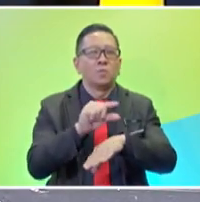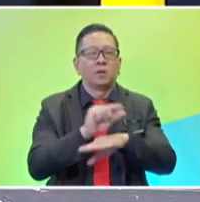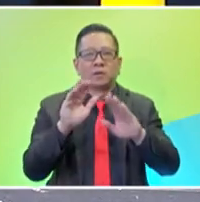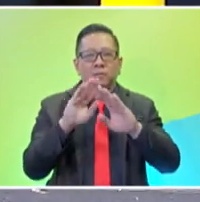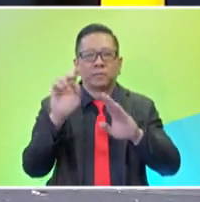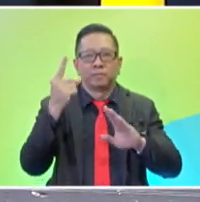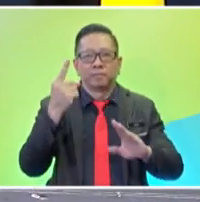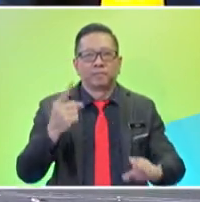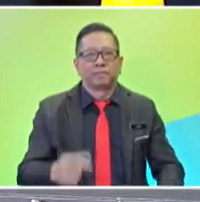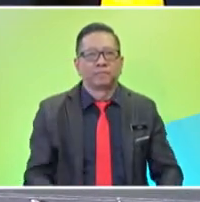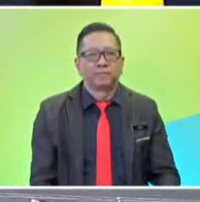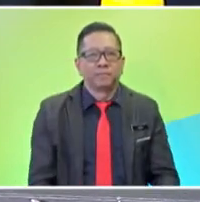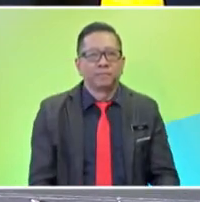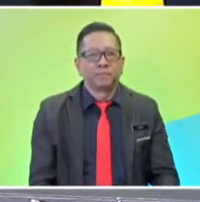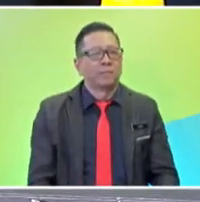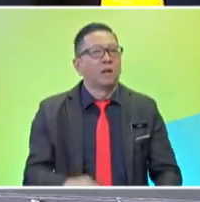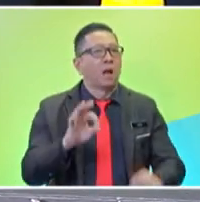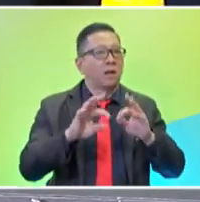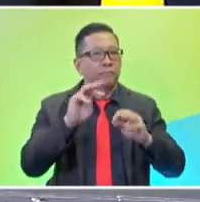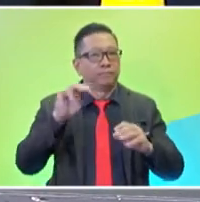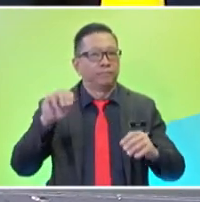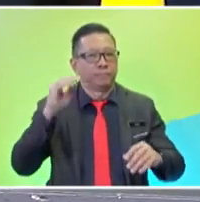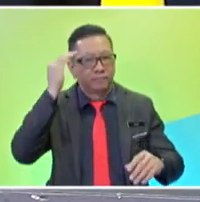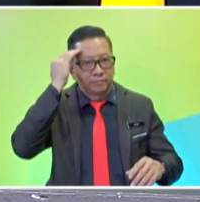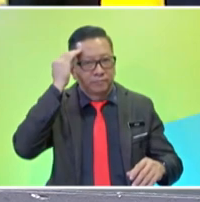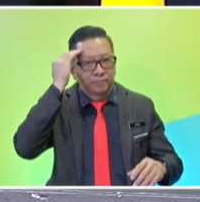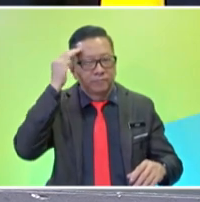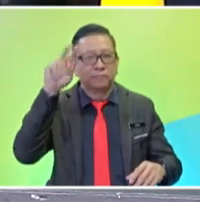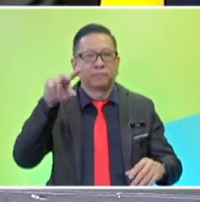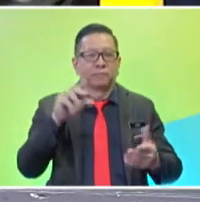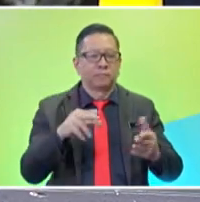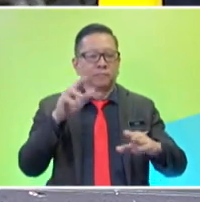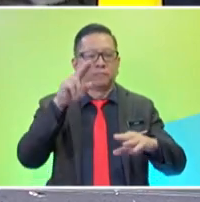kalau belajar-belajar Tengok ya yang saya buat ini